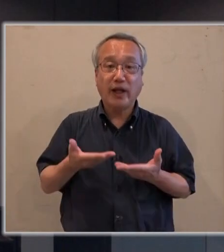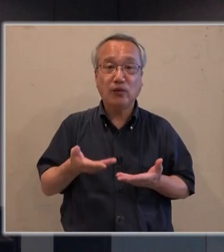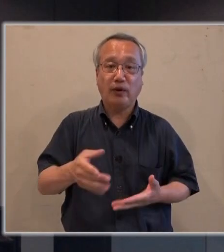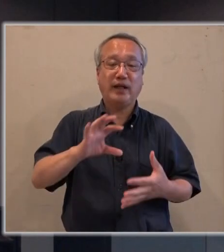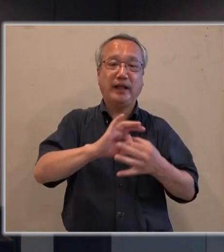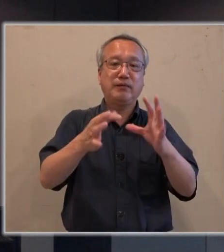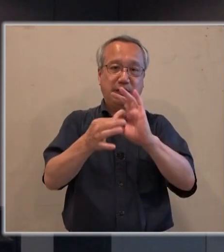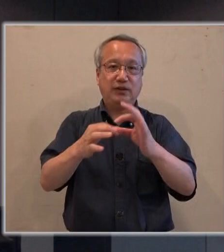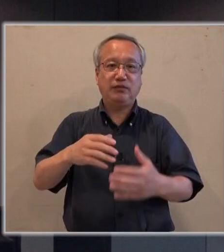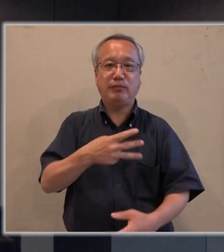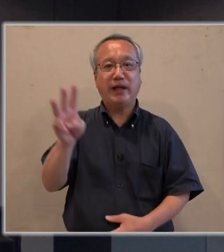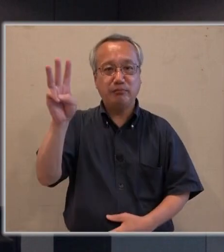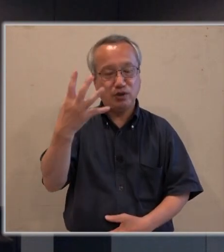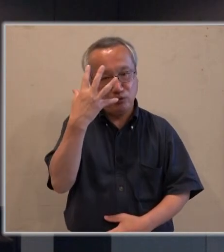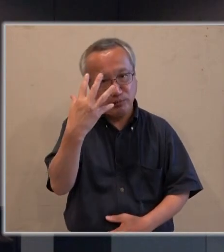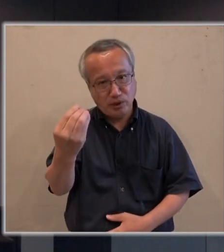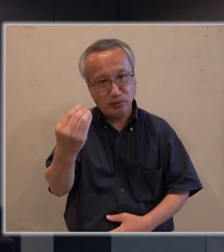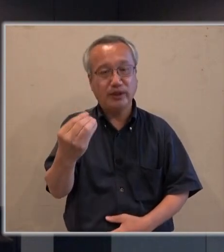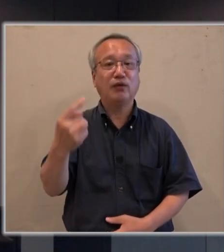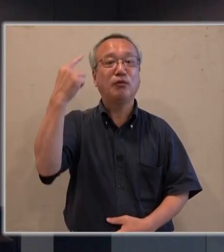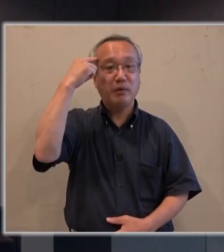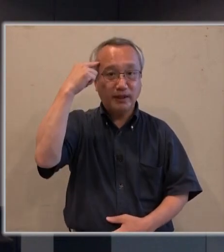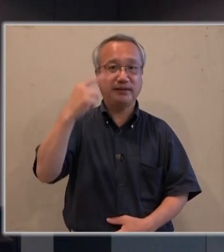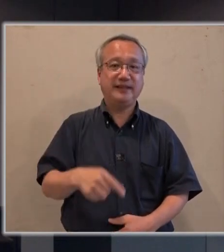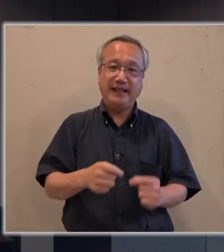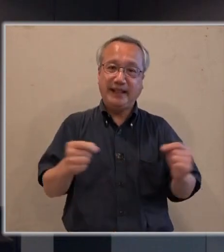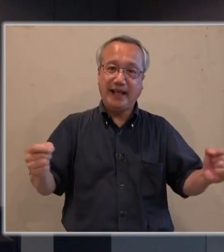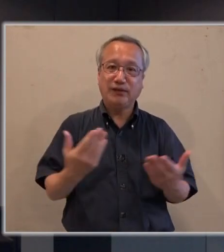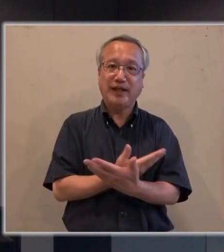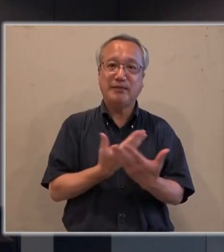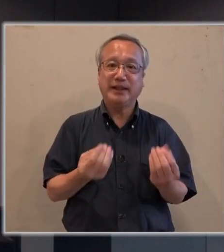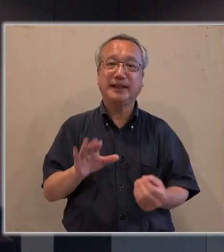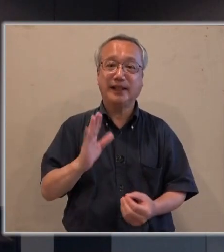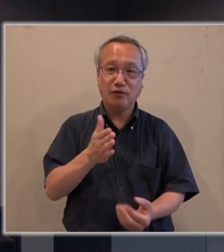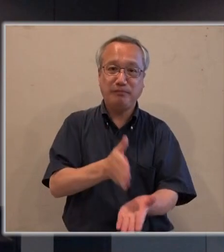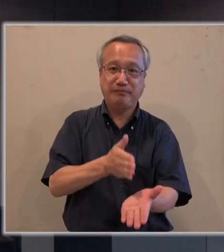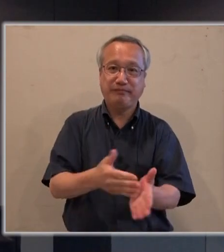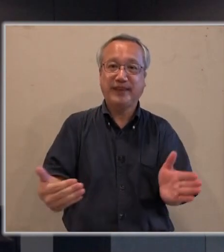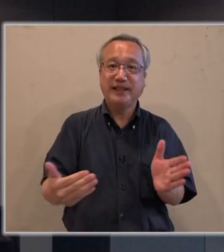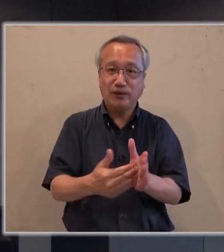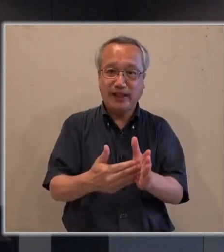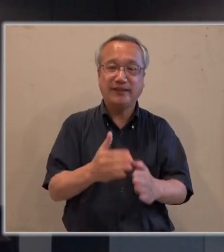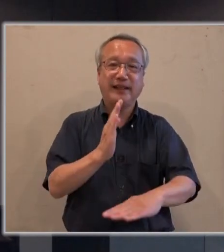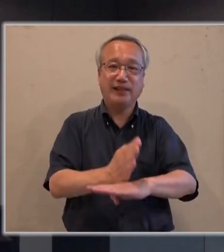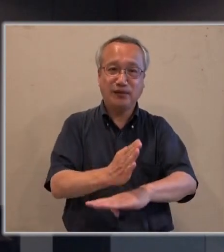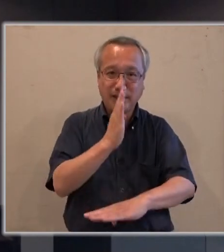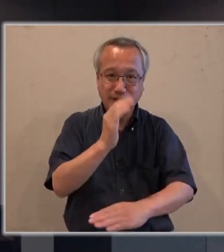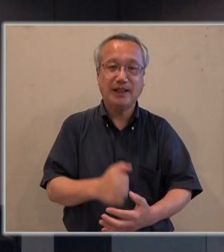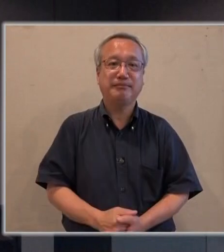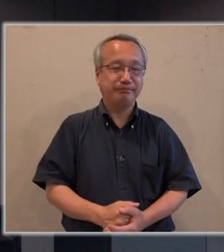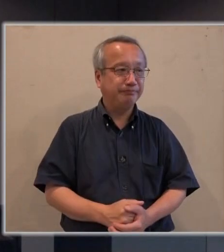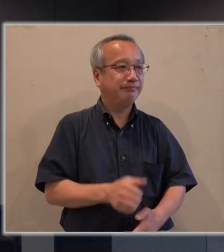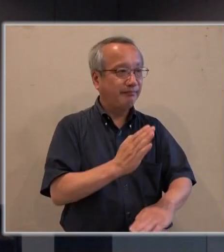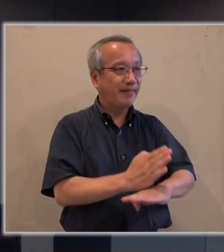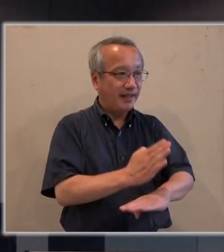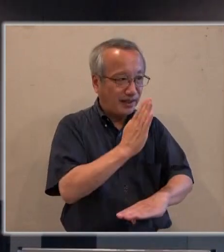魅力かなというふうに思っております。長くなりましたが以上です。ありがとうございました。 ありがとうございます